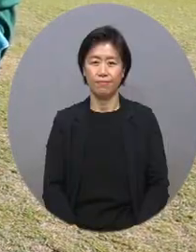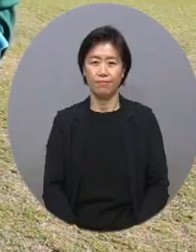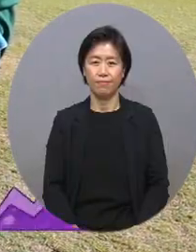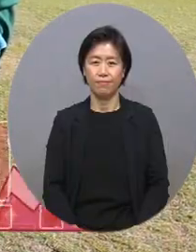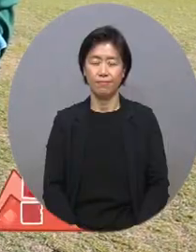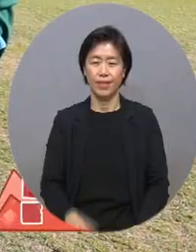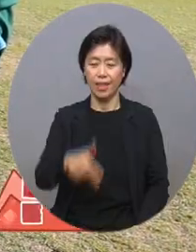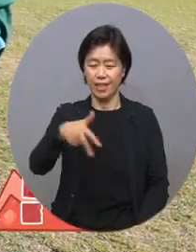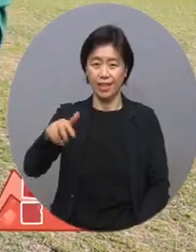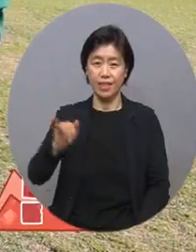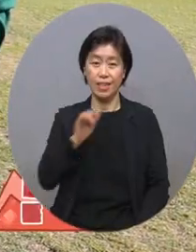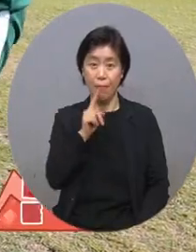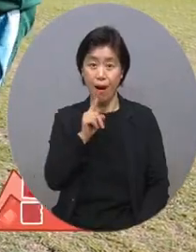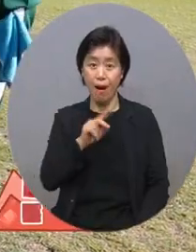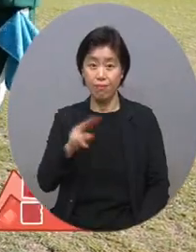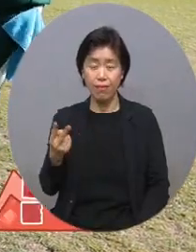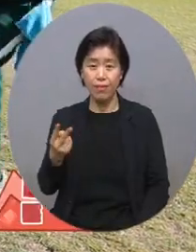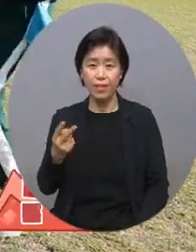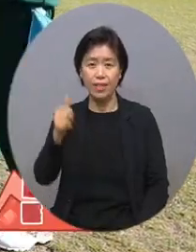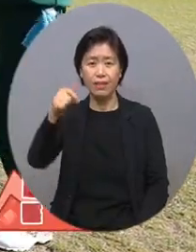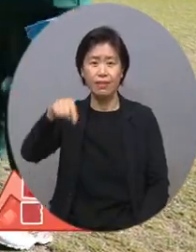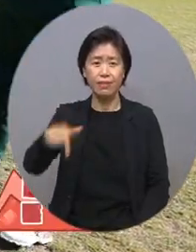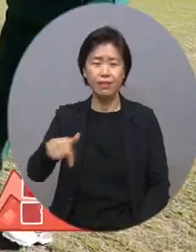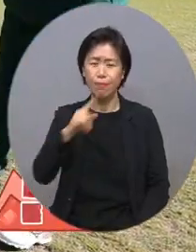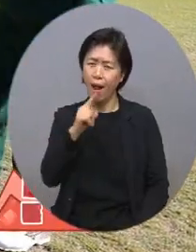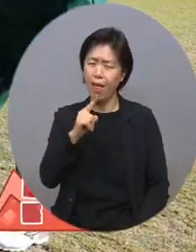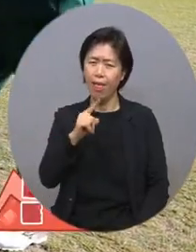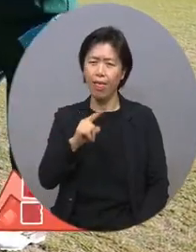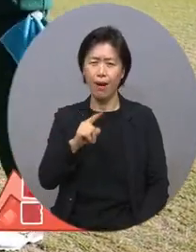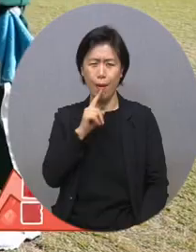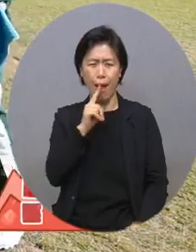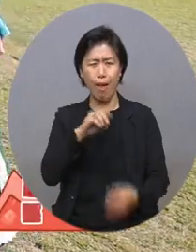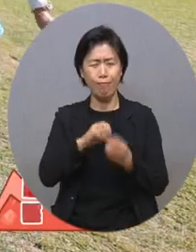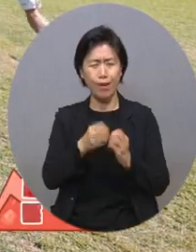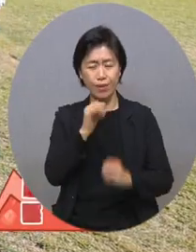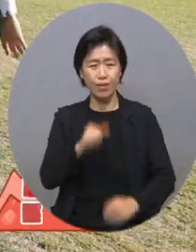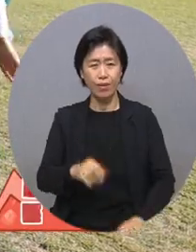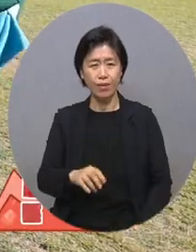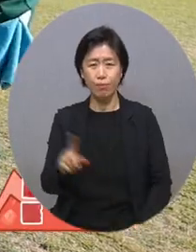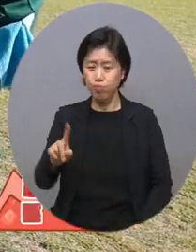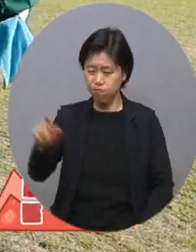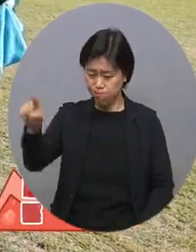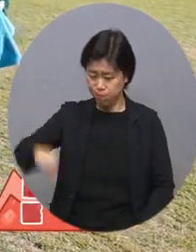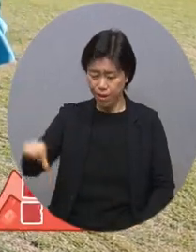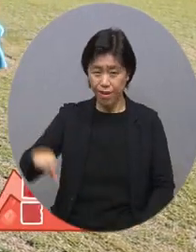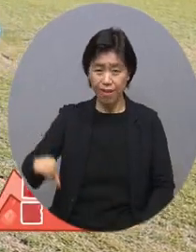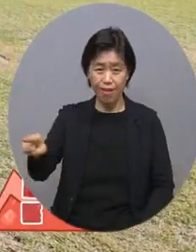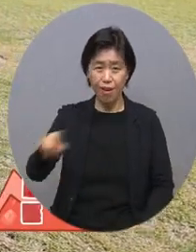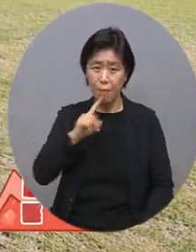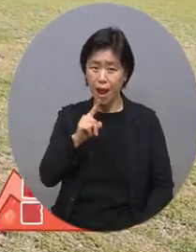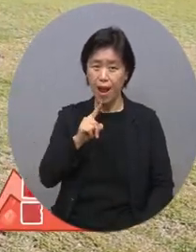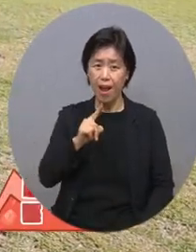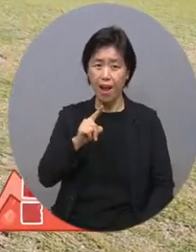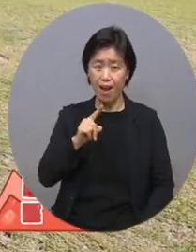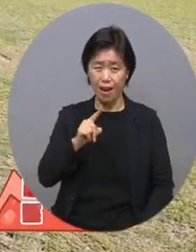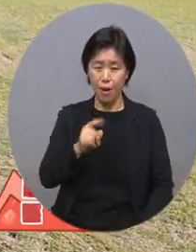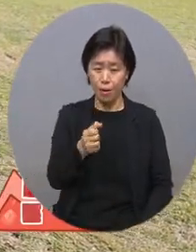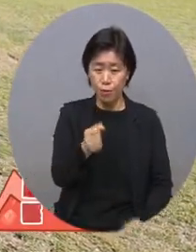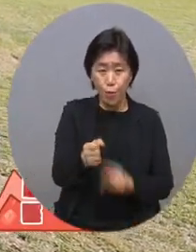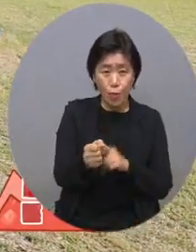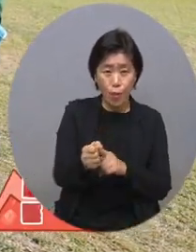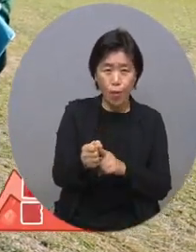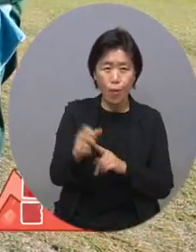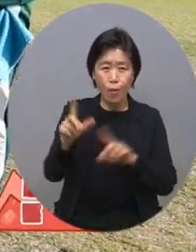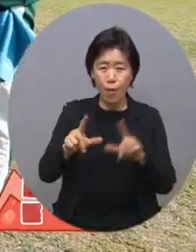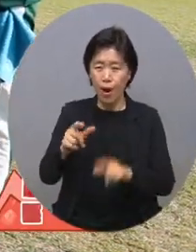어? 흐 뭐야? 아니, 아니, 이거, 이거, 이거, 뭐야? 흐 뭐야? 진 거잖아 이거. 숨쉰 거야. 흐야 뭘? 숨쉰 거야. 그렇게